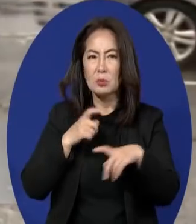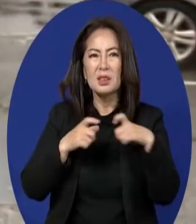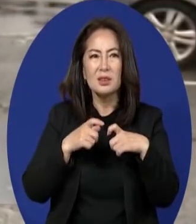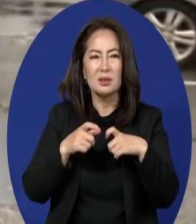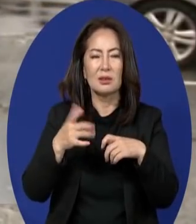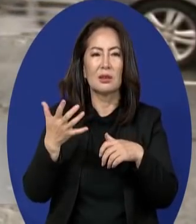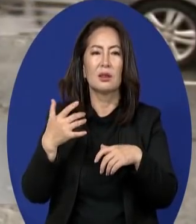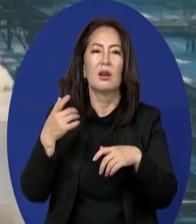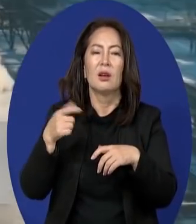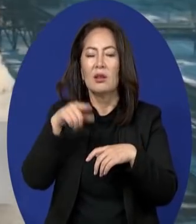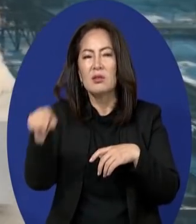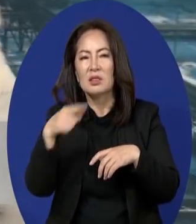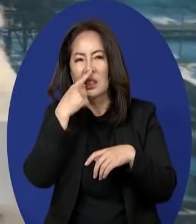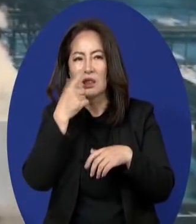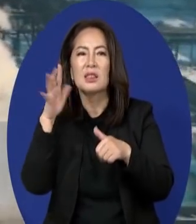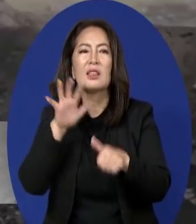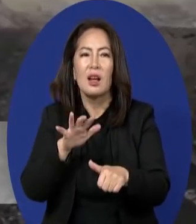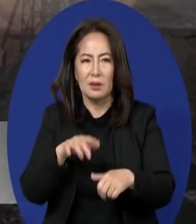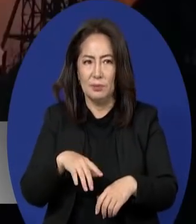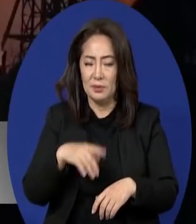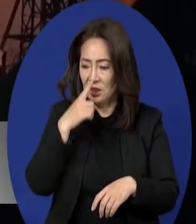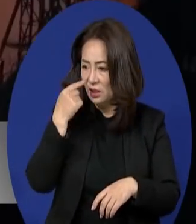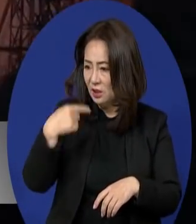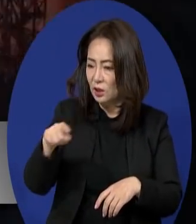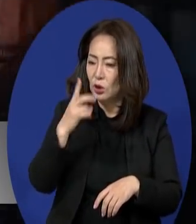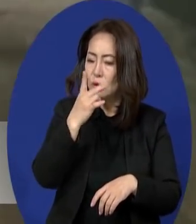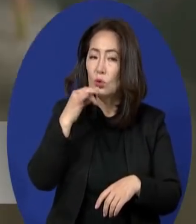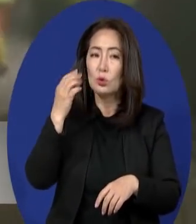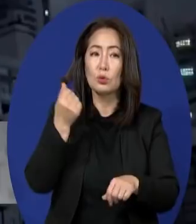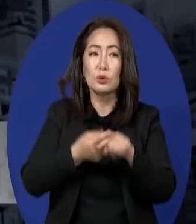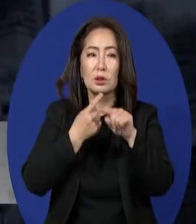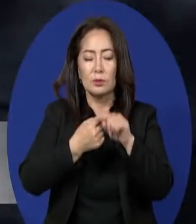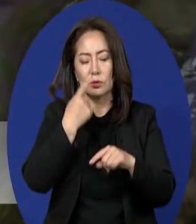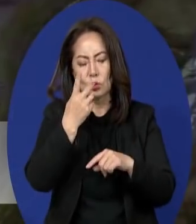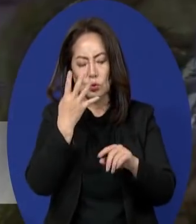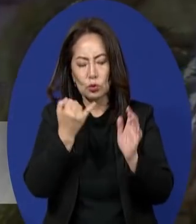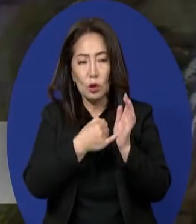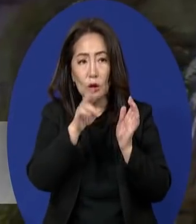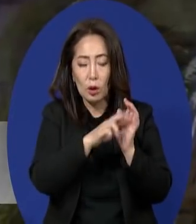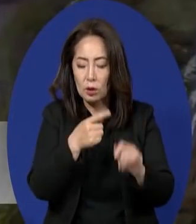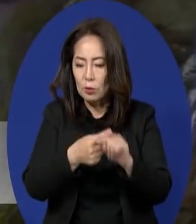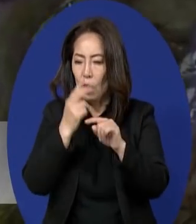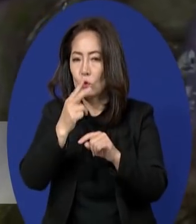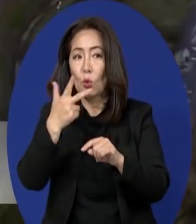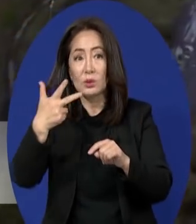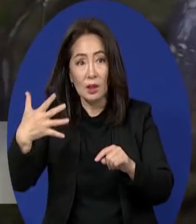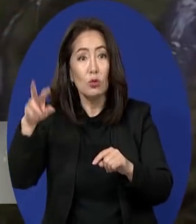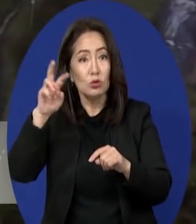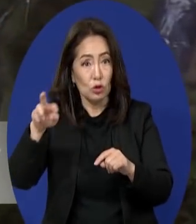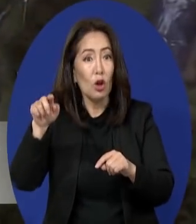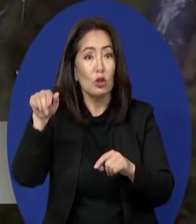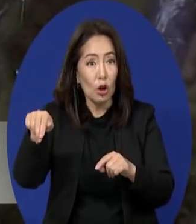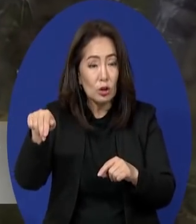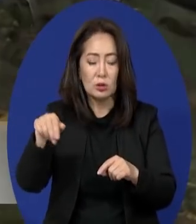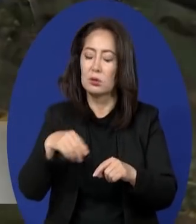дарамт учруулж байна. Бүгд найрамдах хятад ард улсад нүүрсний үн 145 ам.доллараас 235 төрч, багадаа 20 мөж, бүс нутгийн хэмжээнд цахилгаан